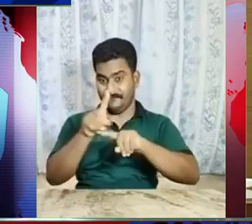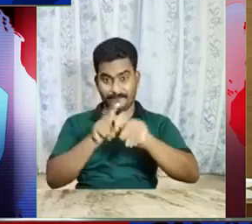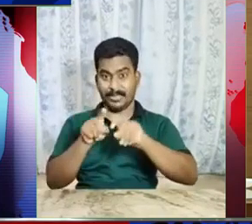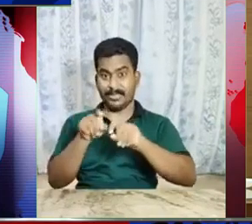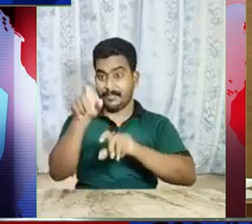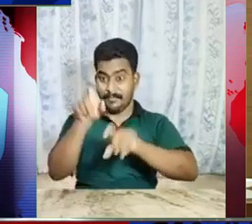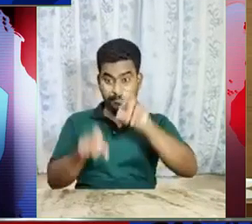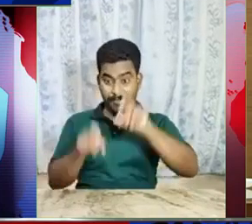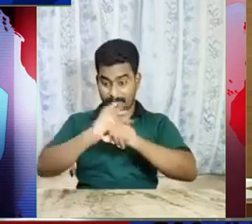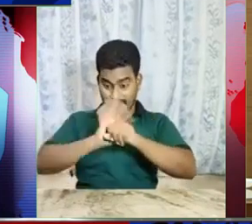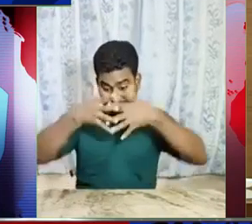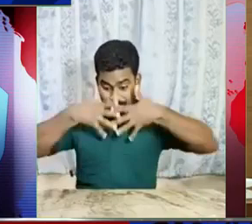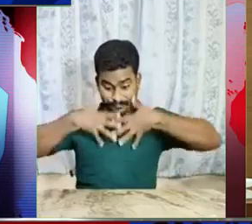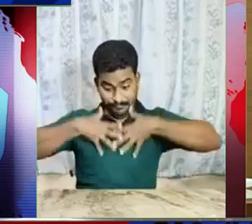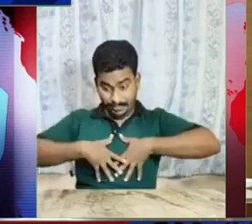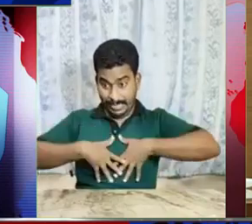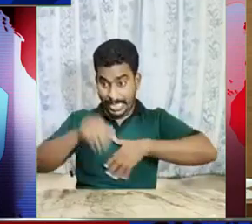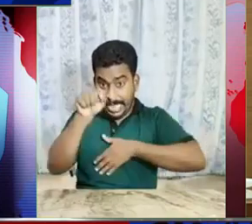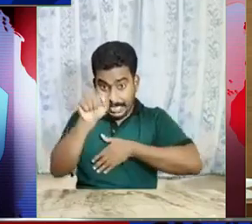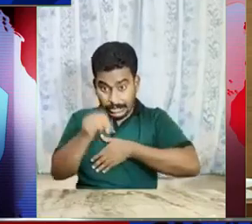അതുകൊണ്ട്